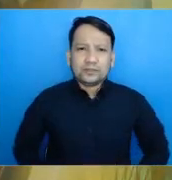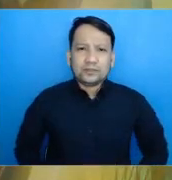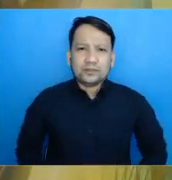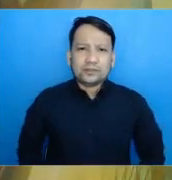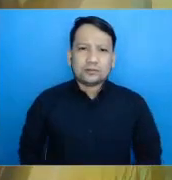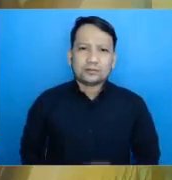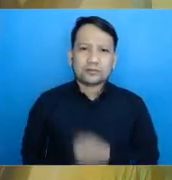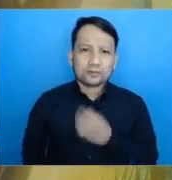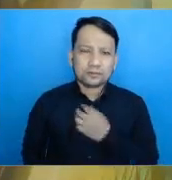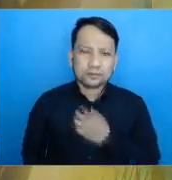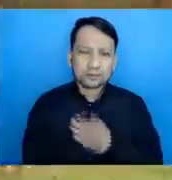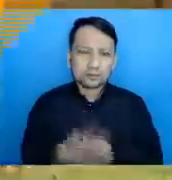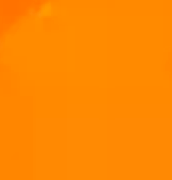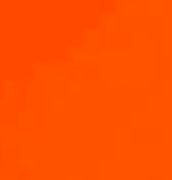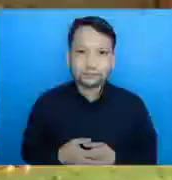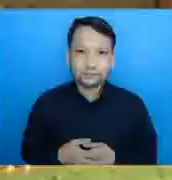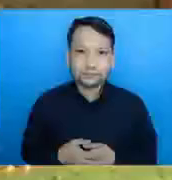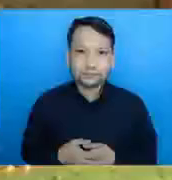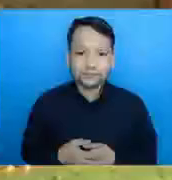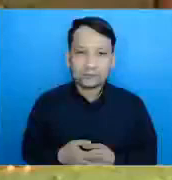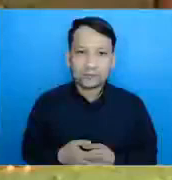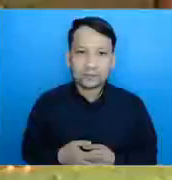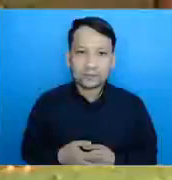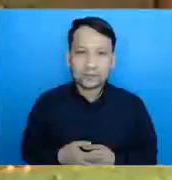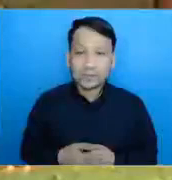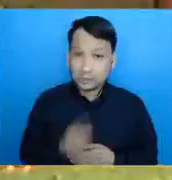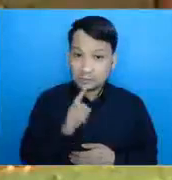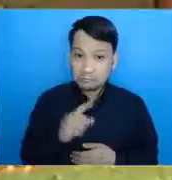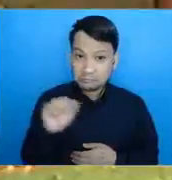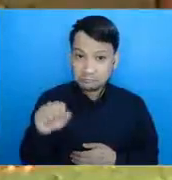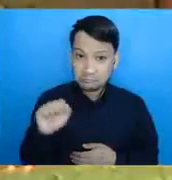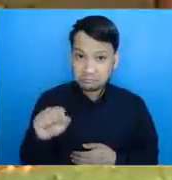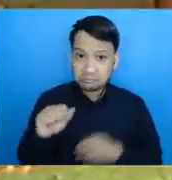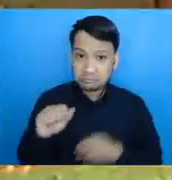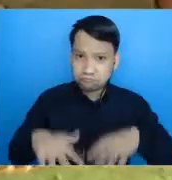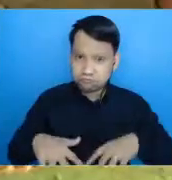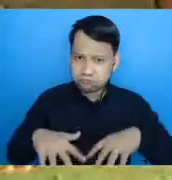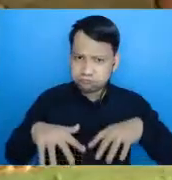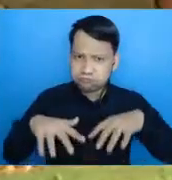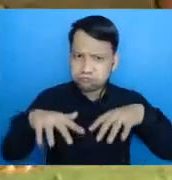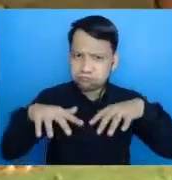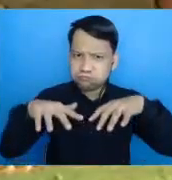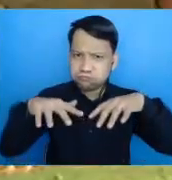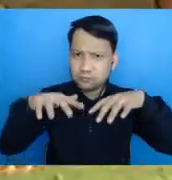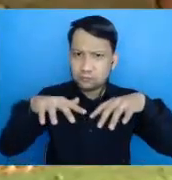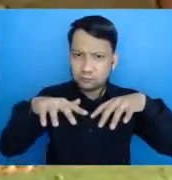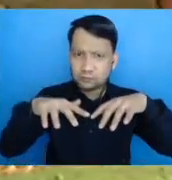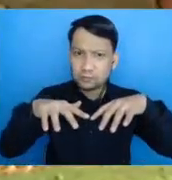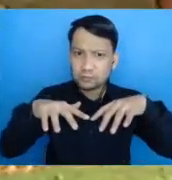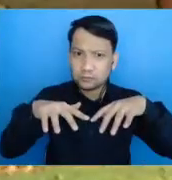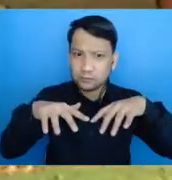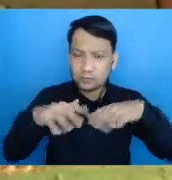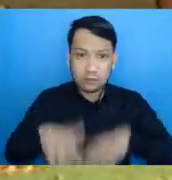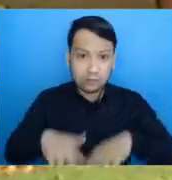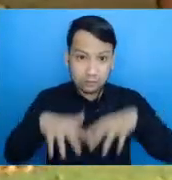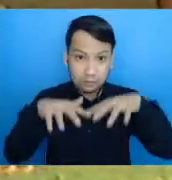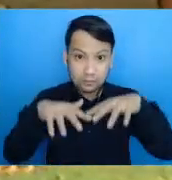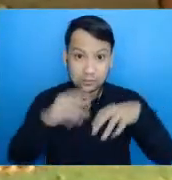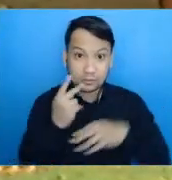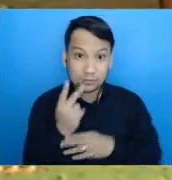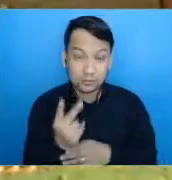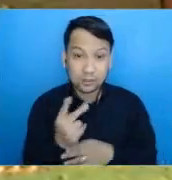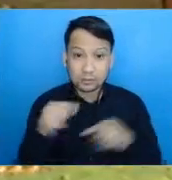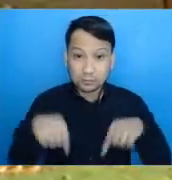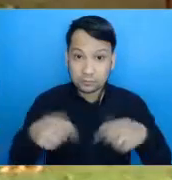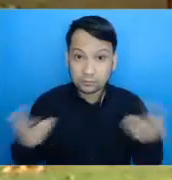Yes, Marga, mga bahang evacuation sites at mga stranded na pasero ang iniwan nga ng bagyong Dante dito sa